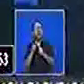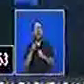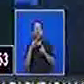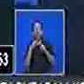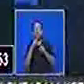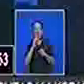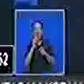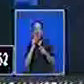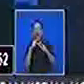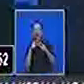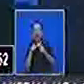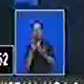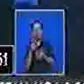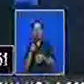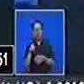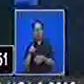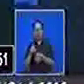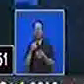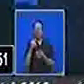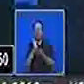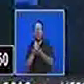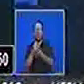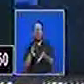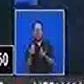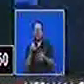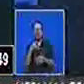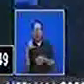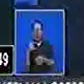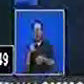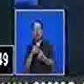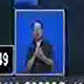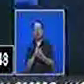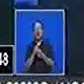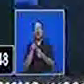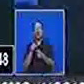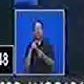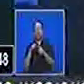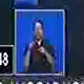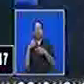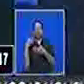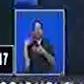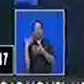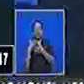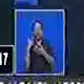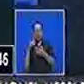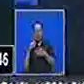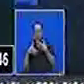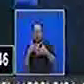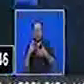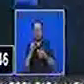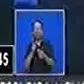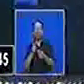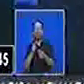pompa, yang semula ratusan hektar sawah itu hanya panen sekali, itu bisa 3 kali. Itu karena intervensi dari teknologi. Dan kita bisa